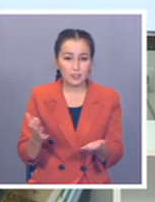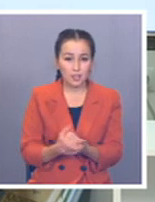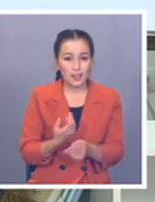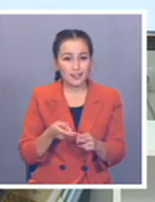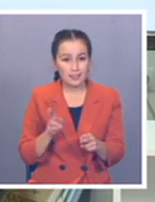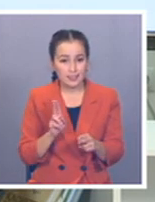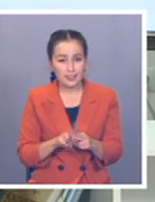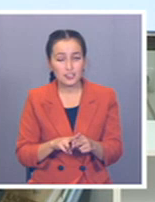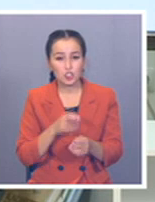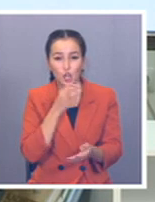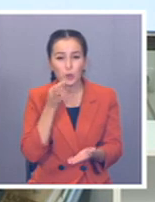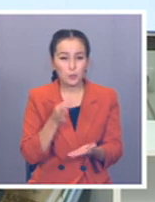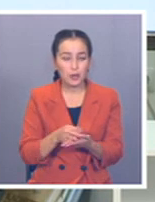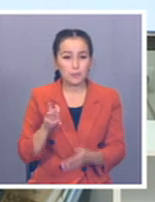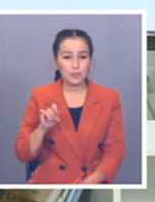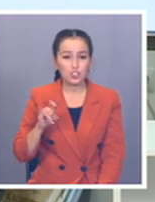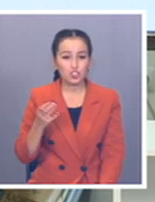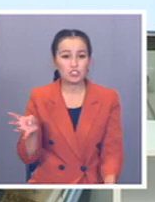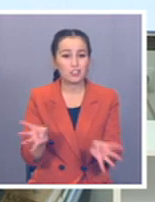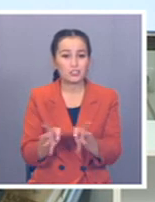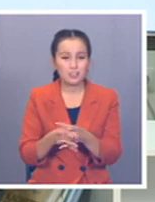есептің жауабы мырыш концентрациясы